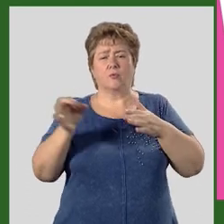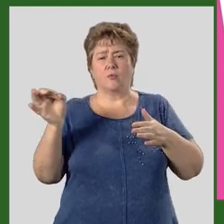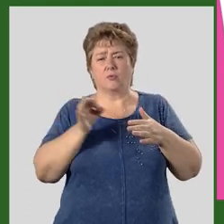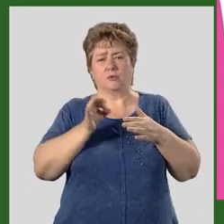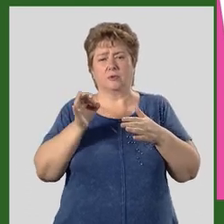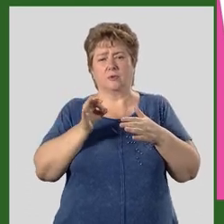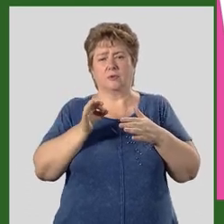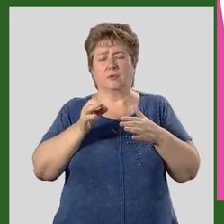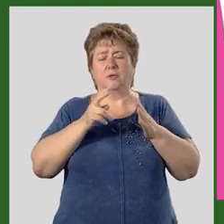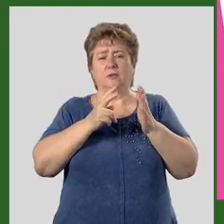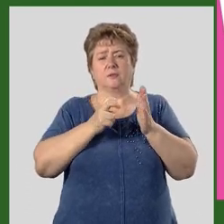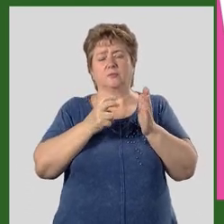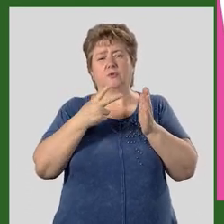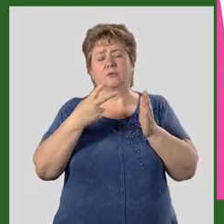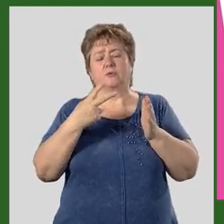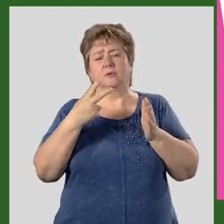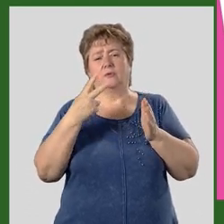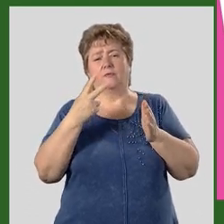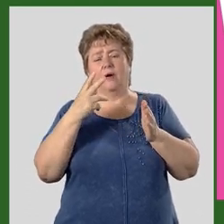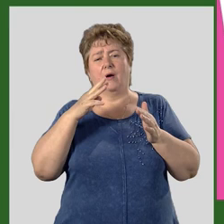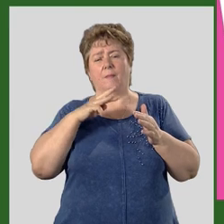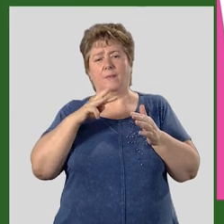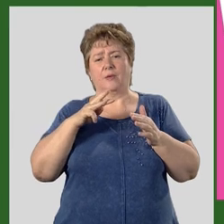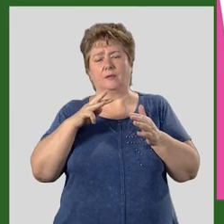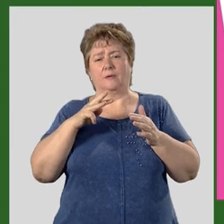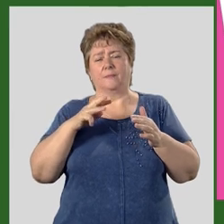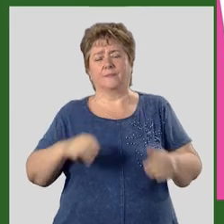озера – 702 метра.